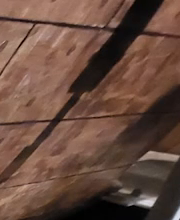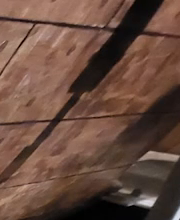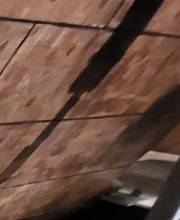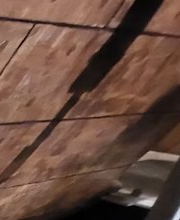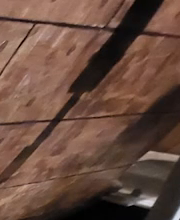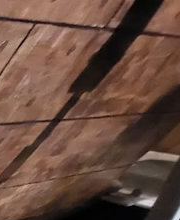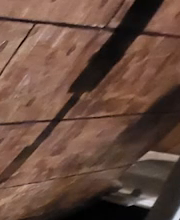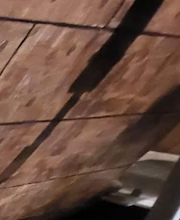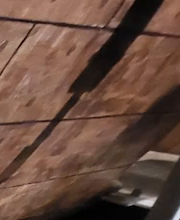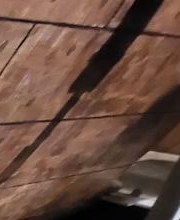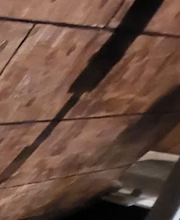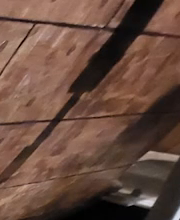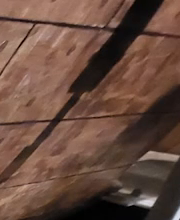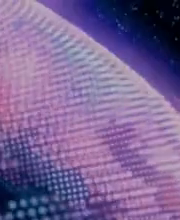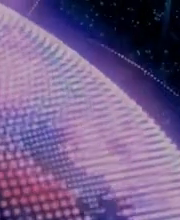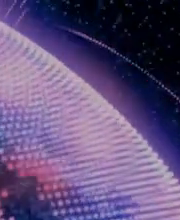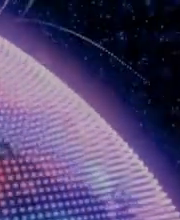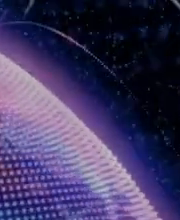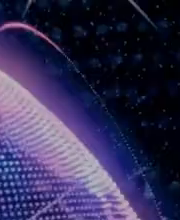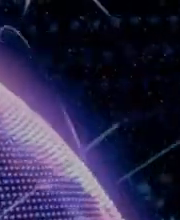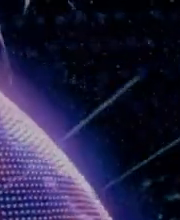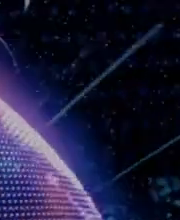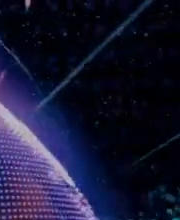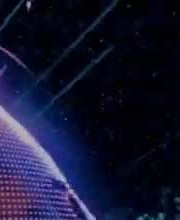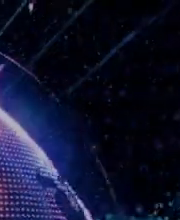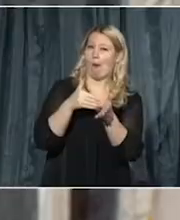인원이 차면 조기에 마감될 수 있습니다